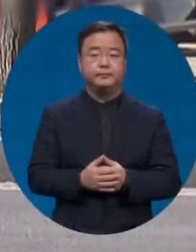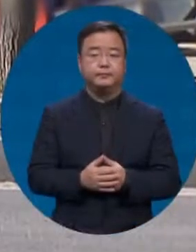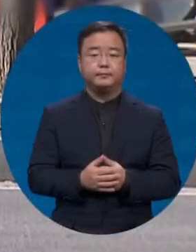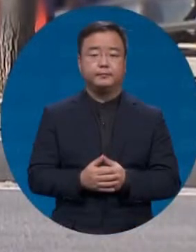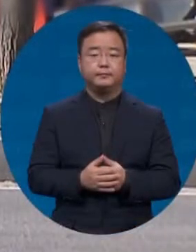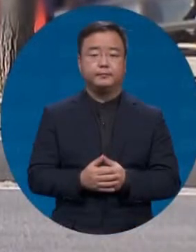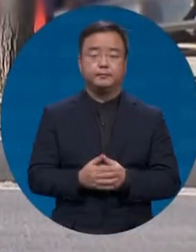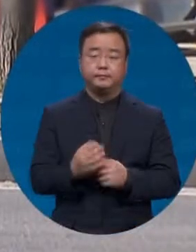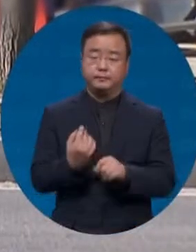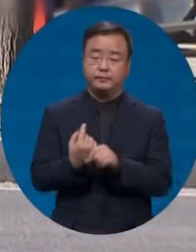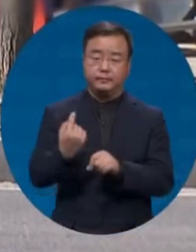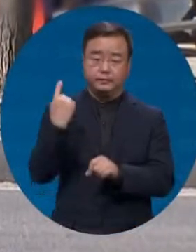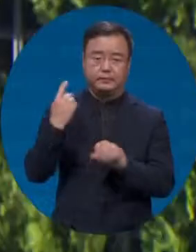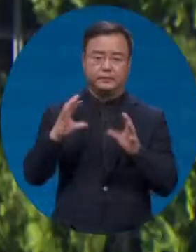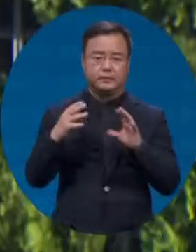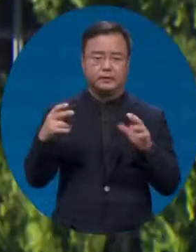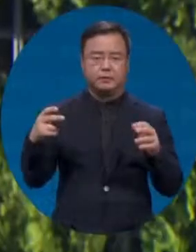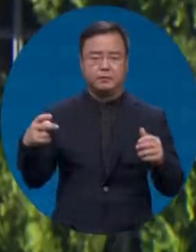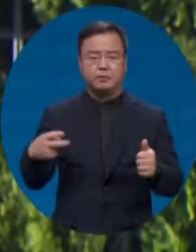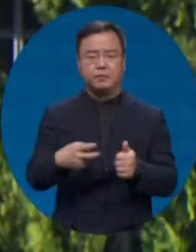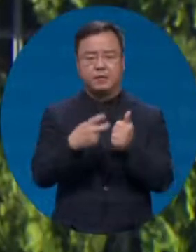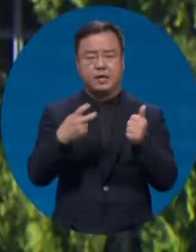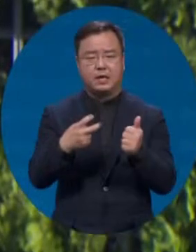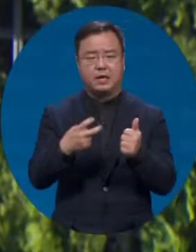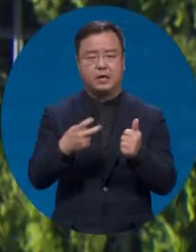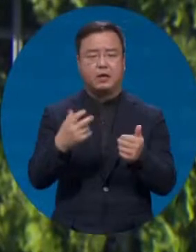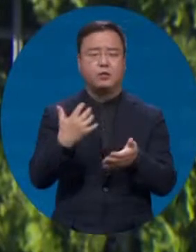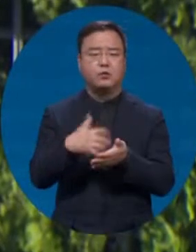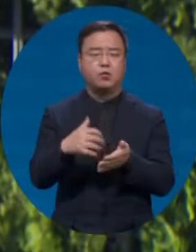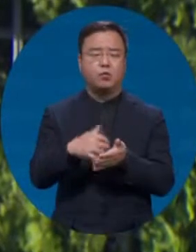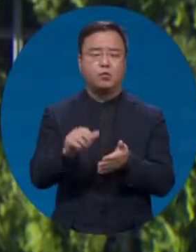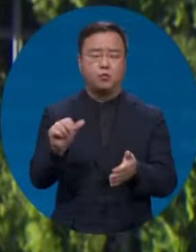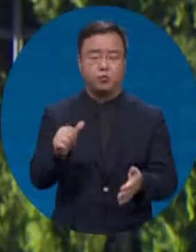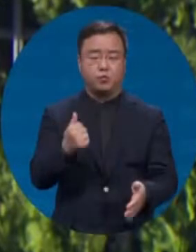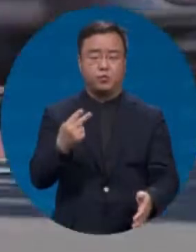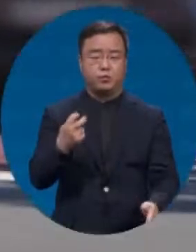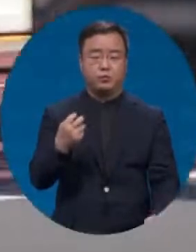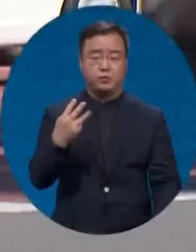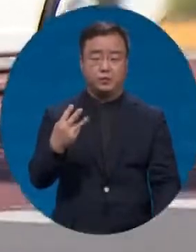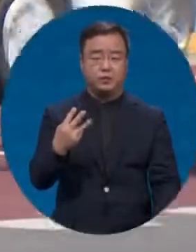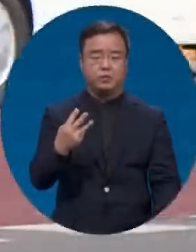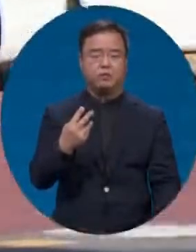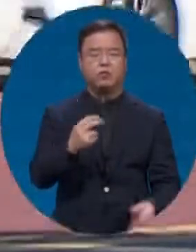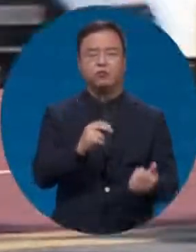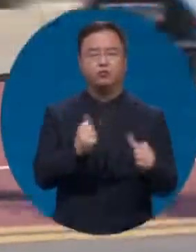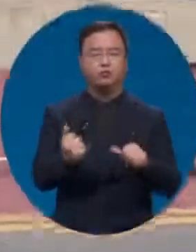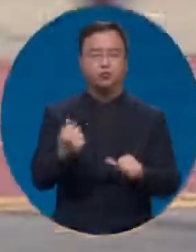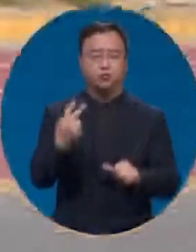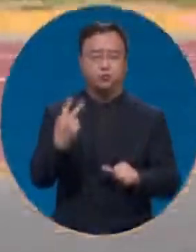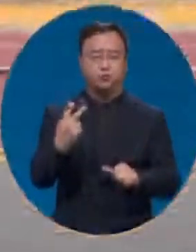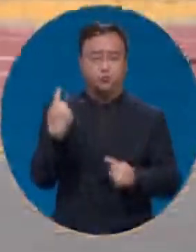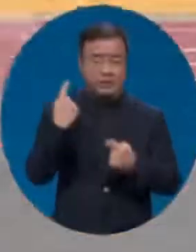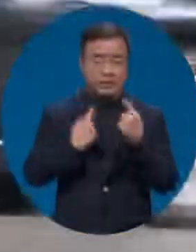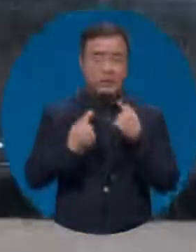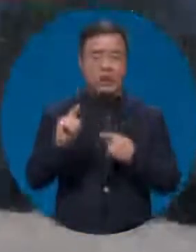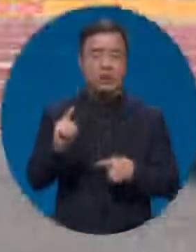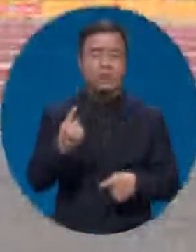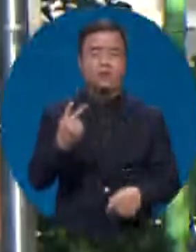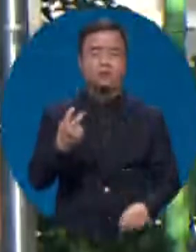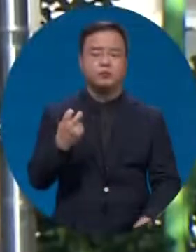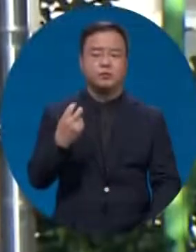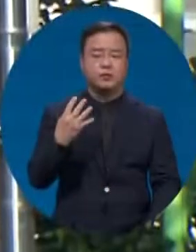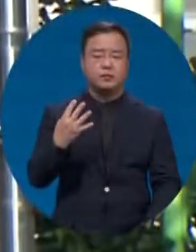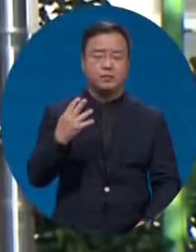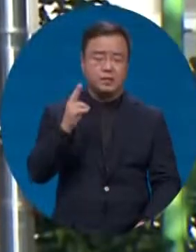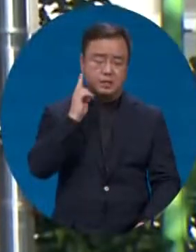지난해 어린이 교통사고는 총 5백 23건 으로 2명이 숨지고 100 24명이 크게 다치는 등 모두 5 백